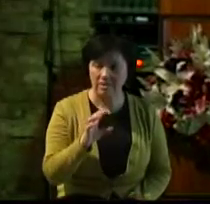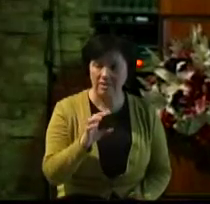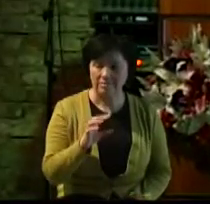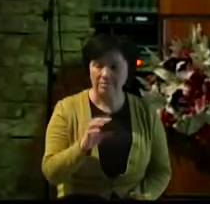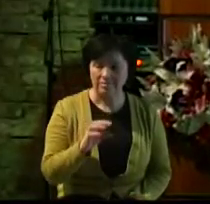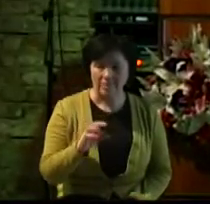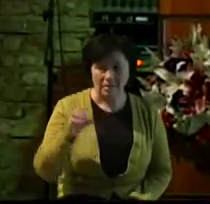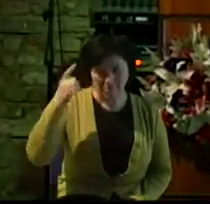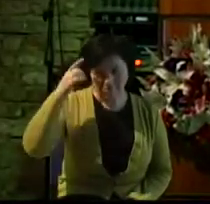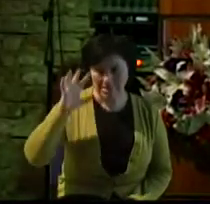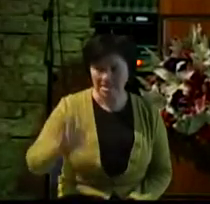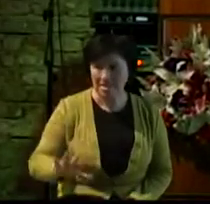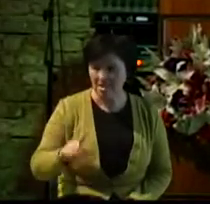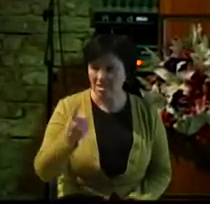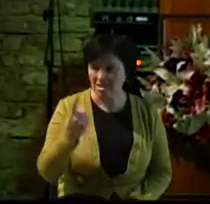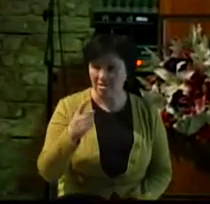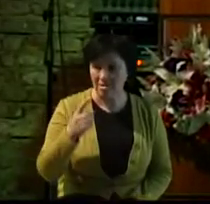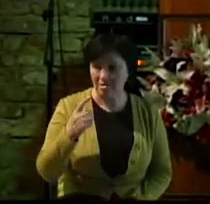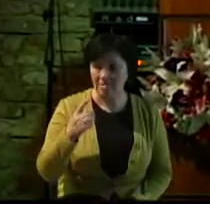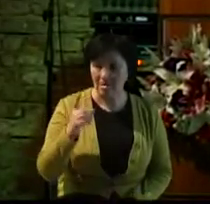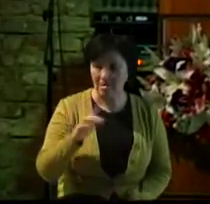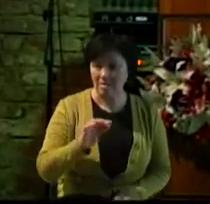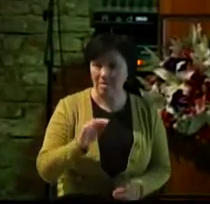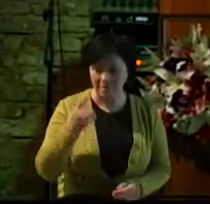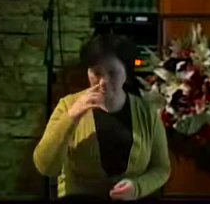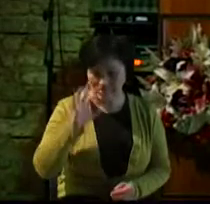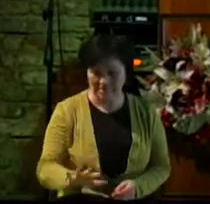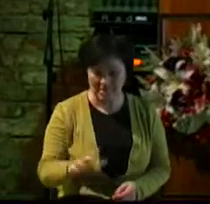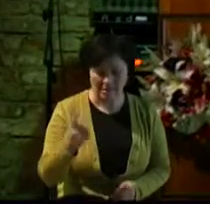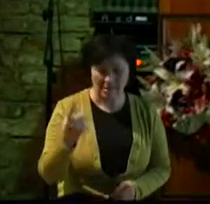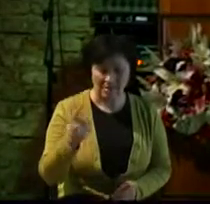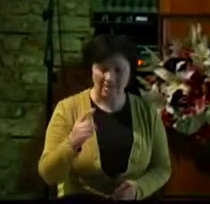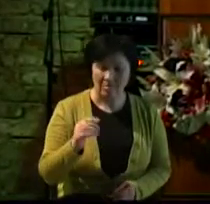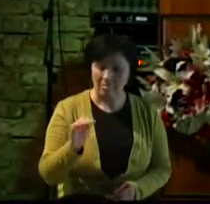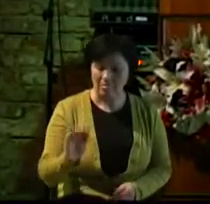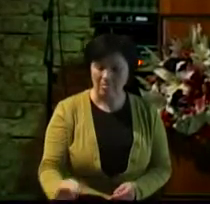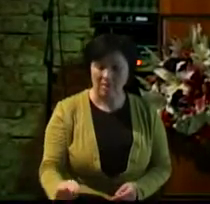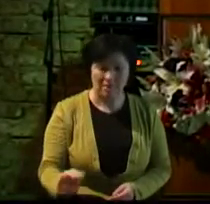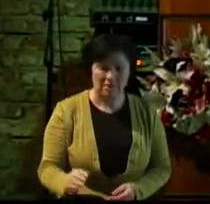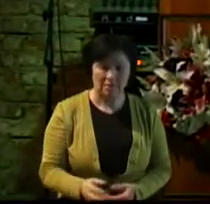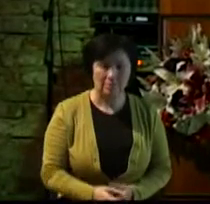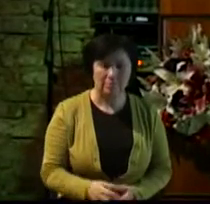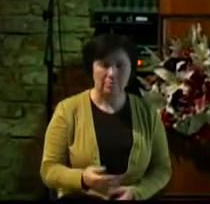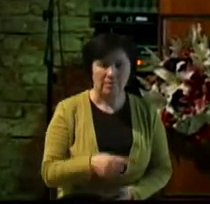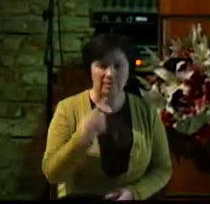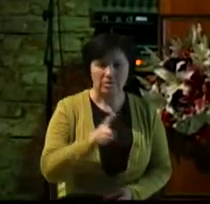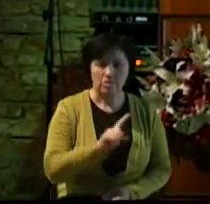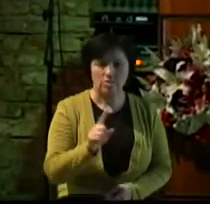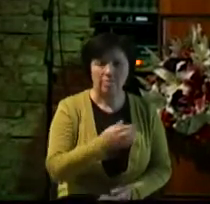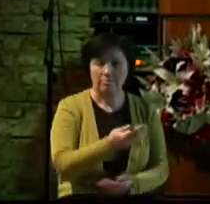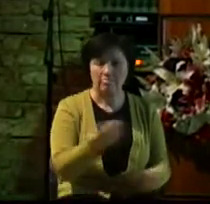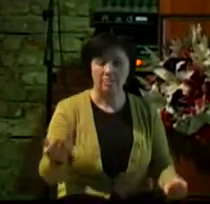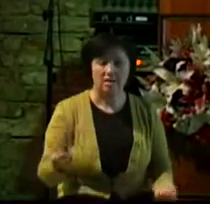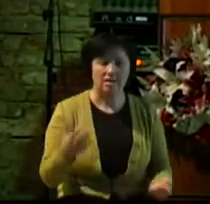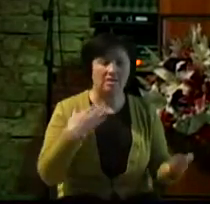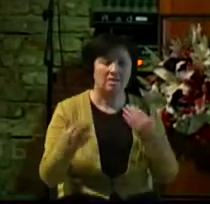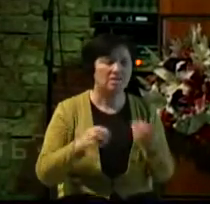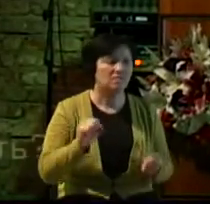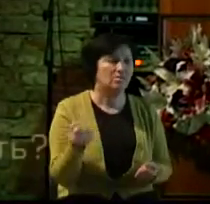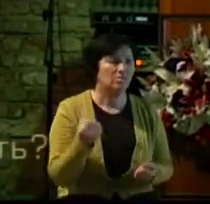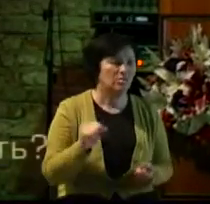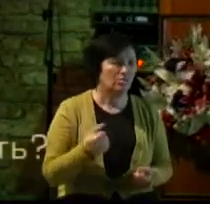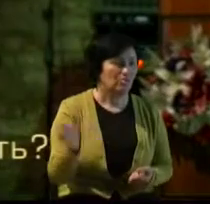презирайте ни одного из малых сих». Он прежде всего говорил о том, чтобы мы относились